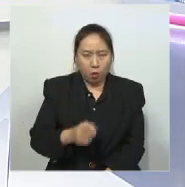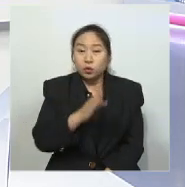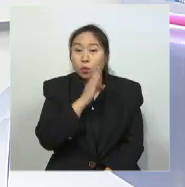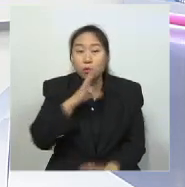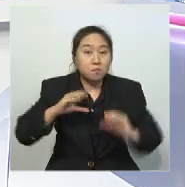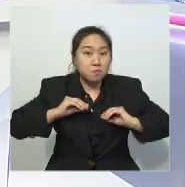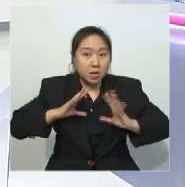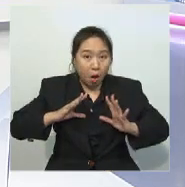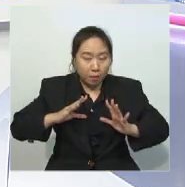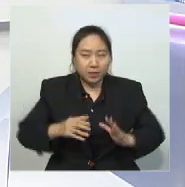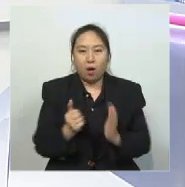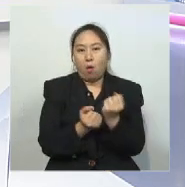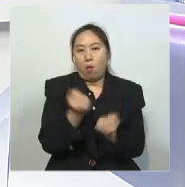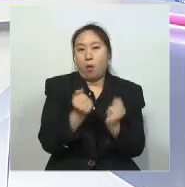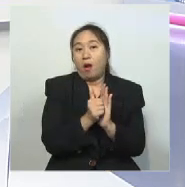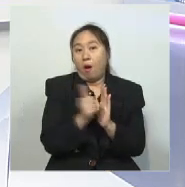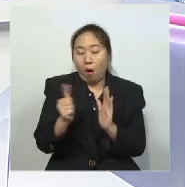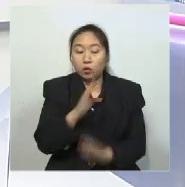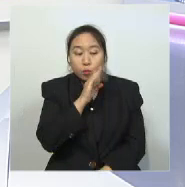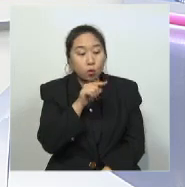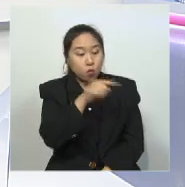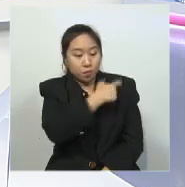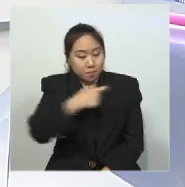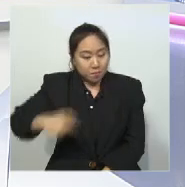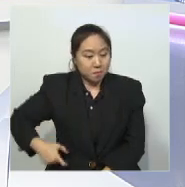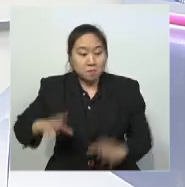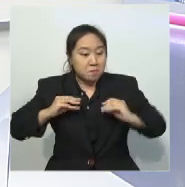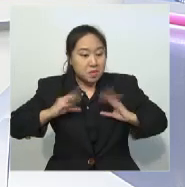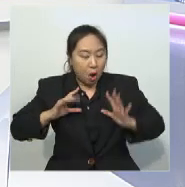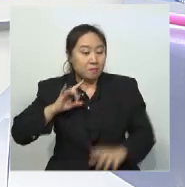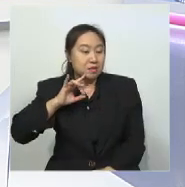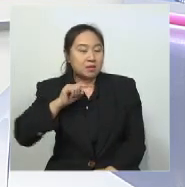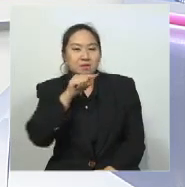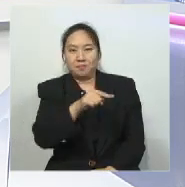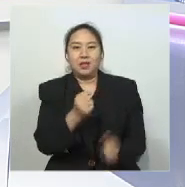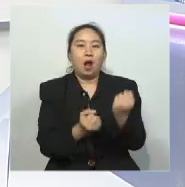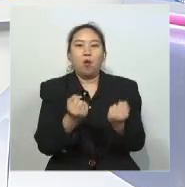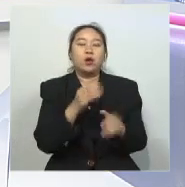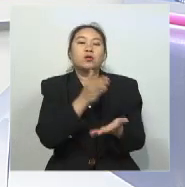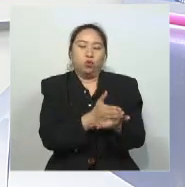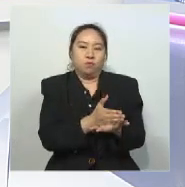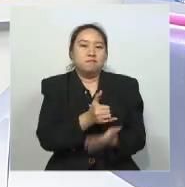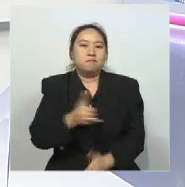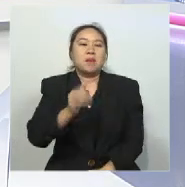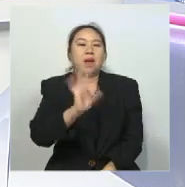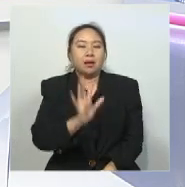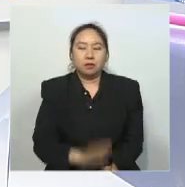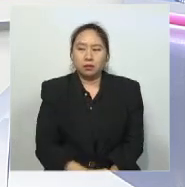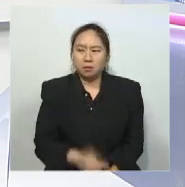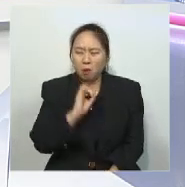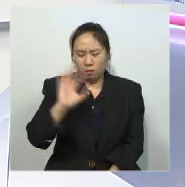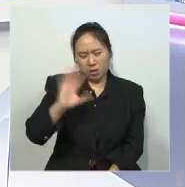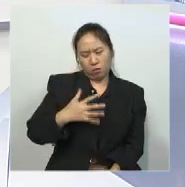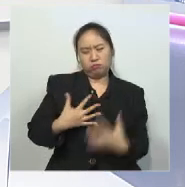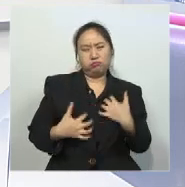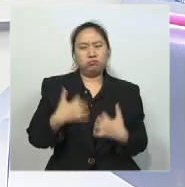าไม่คาดเขาตรวจก่อนที่จะออกรถเนี่ยเขาก็ไม่ออกรถนะต้องให้ทุกคนมีความพร้อม ต้องให้ความร่วมมือไม่ใช่พอเจ้าหน้าที่ไปบอกแล้วแล้วว่าโอ้ไม่ได้มัน